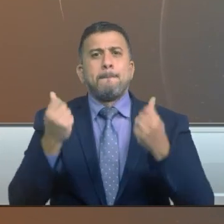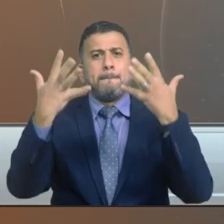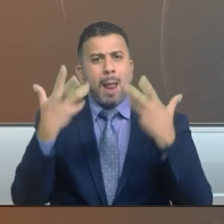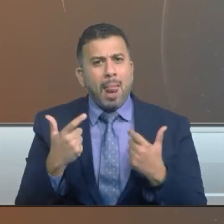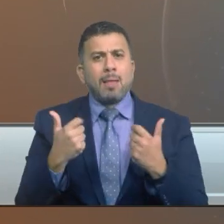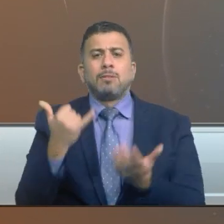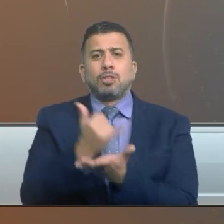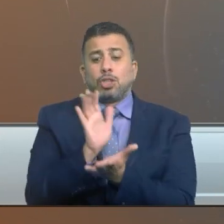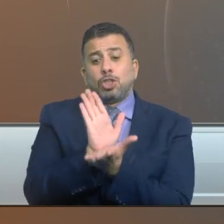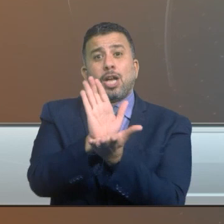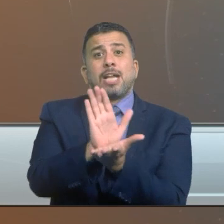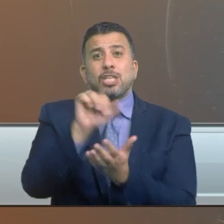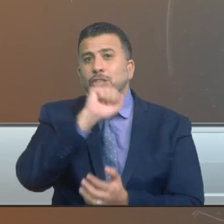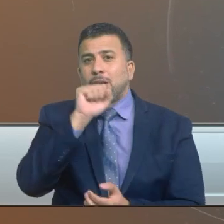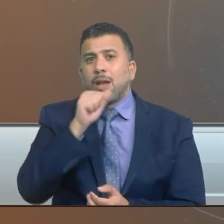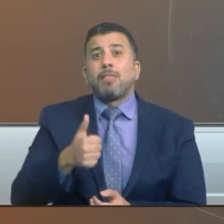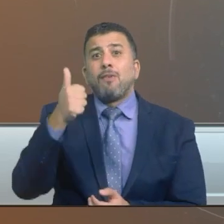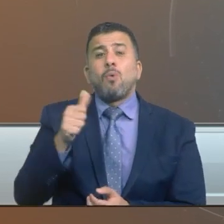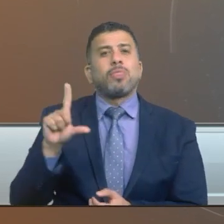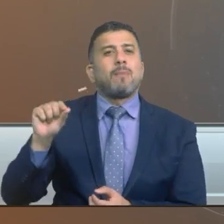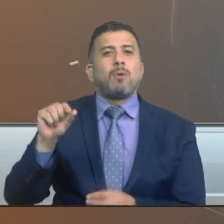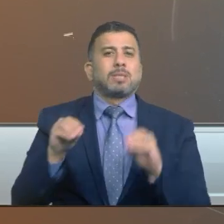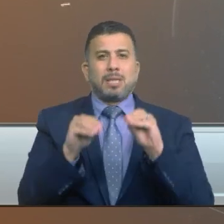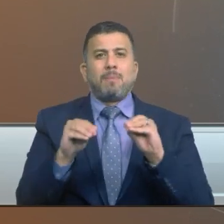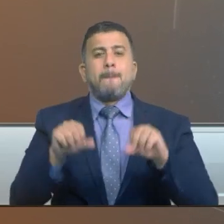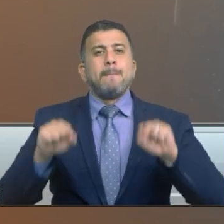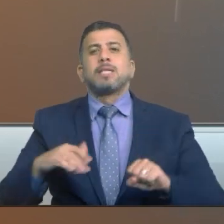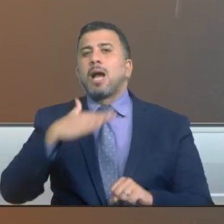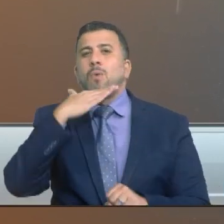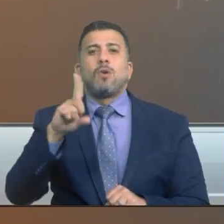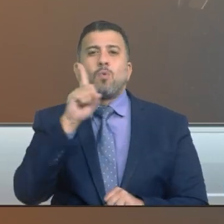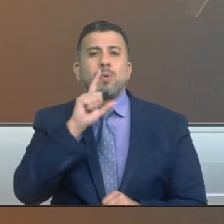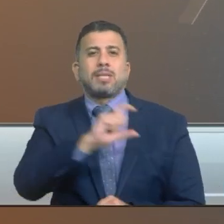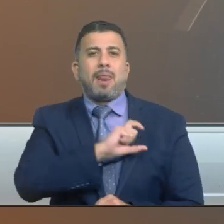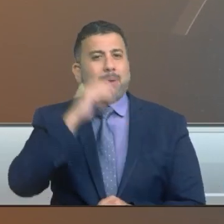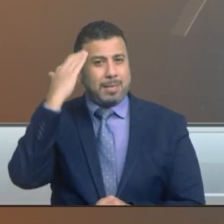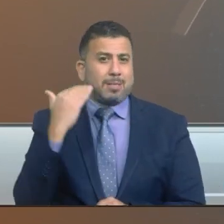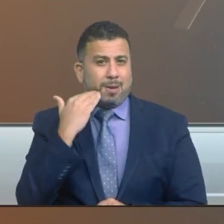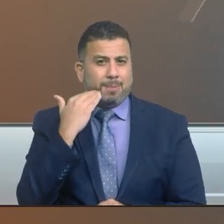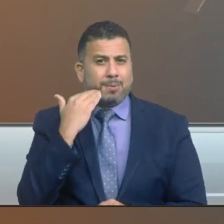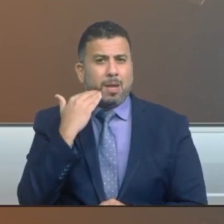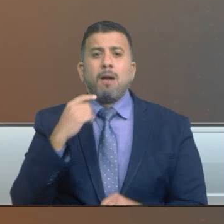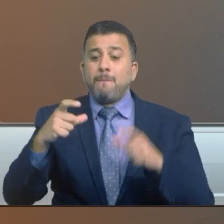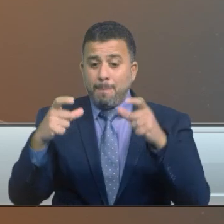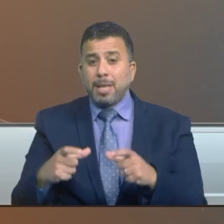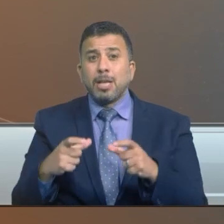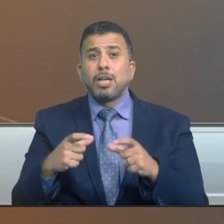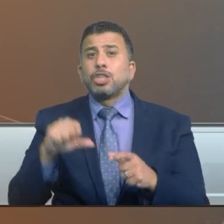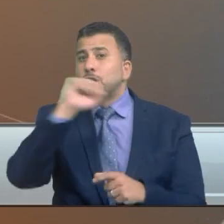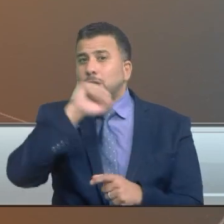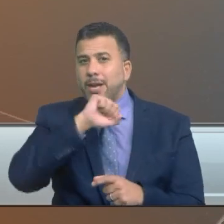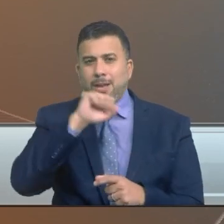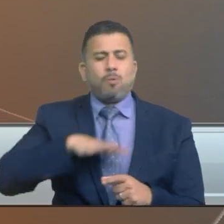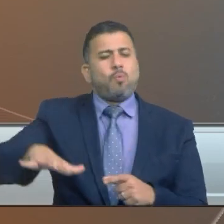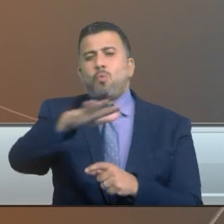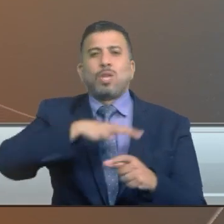على جائزه الشارقه للتفوق والتميز التربوي ومجالس سي اولياء امور الطلبه والطالبات في مدن